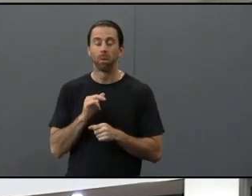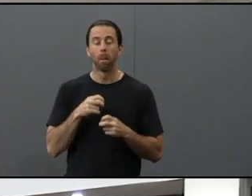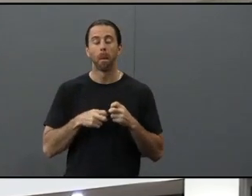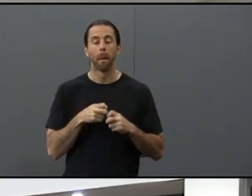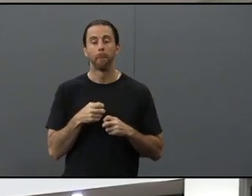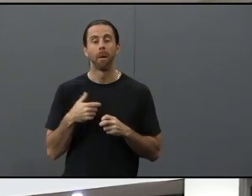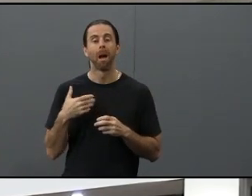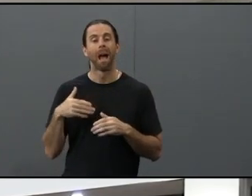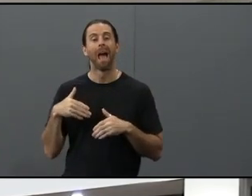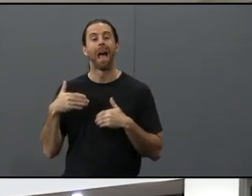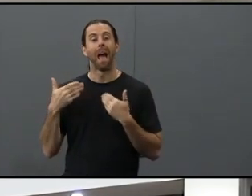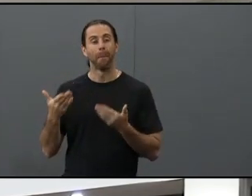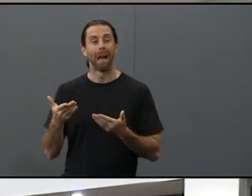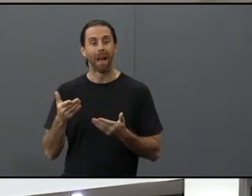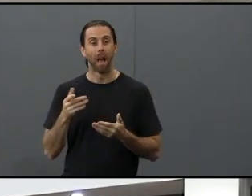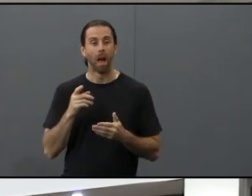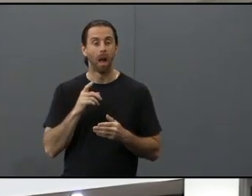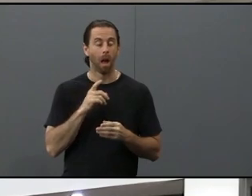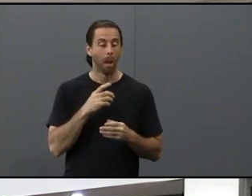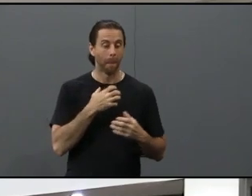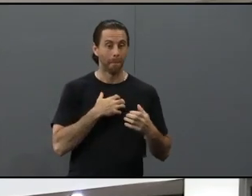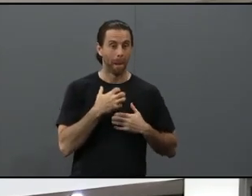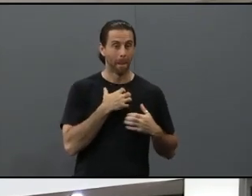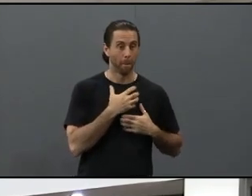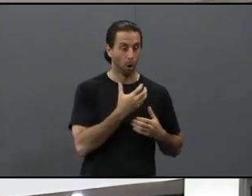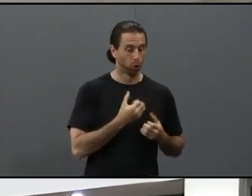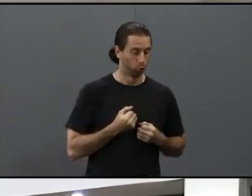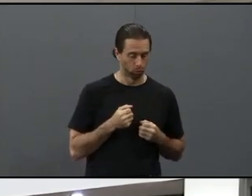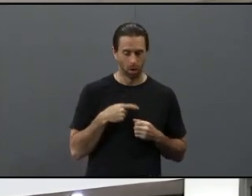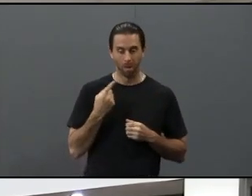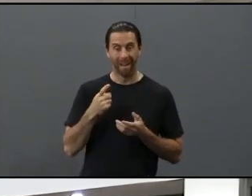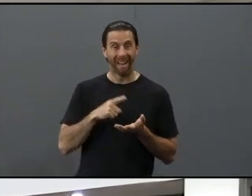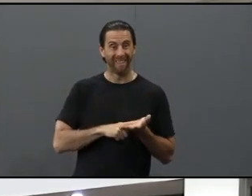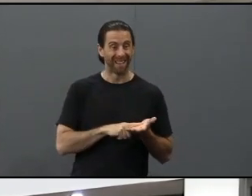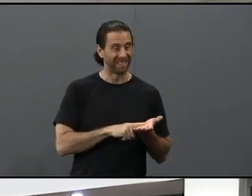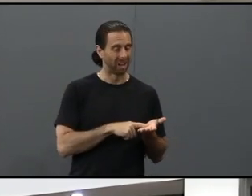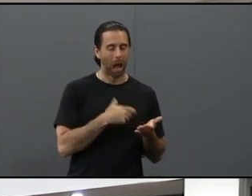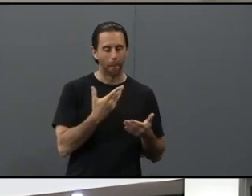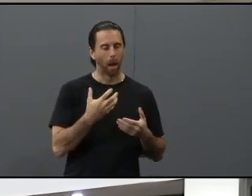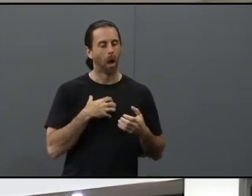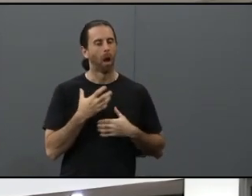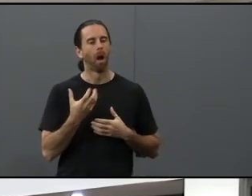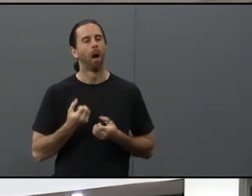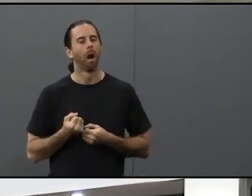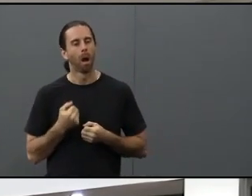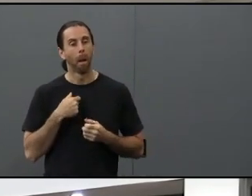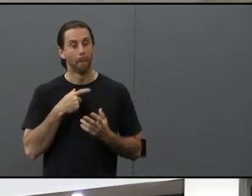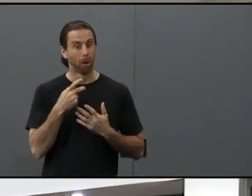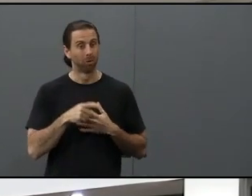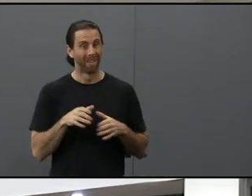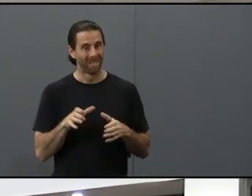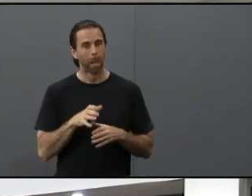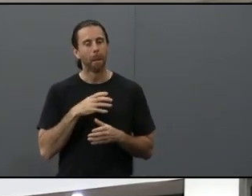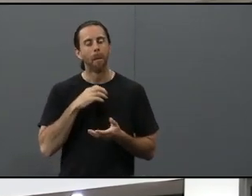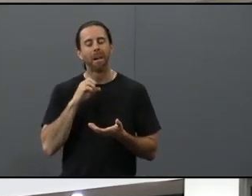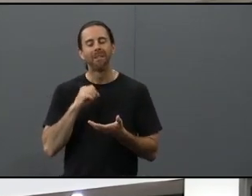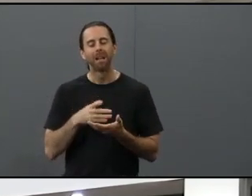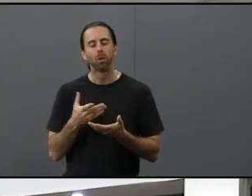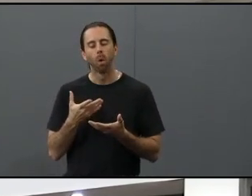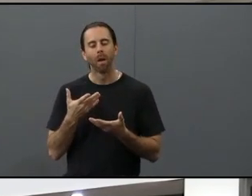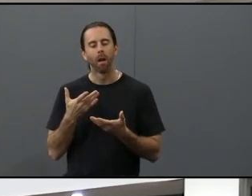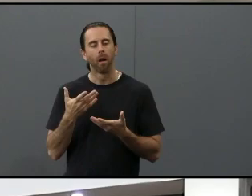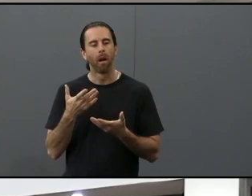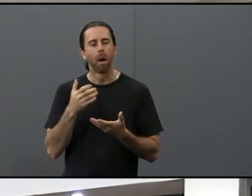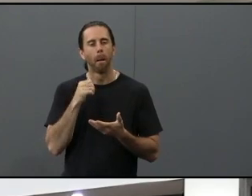est arrivé après les premières émissions des pleins de viis pour la réflection du pont on a fait le projet mais le bout de planification c'était pas dans